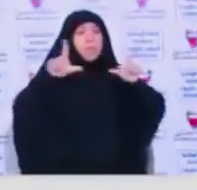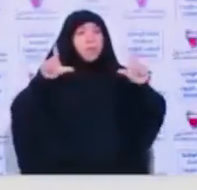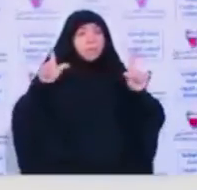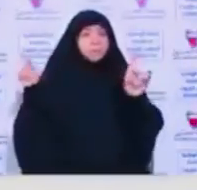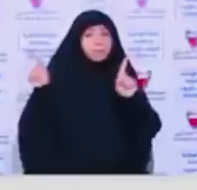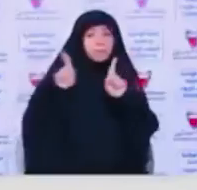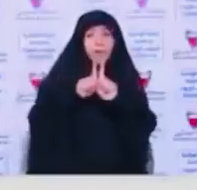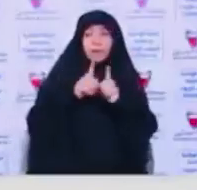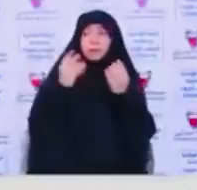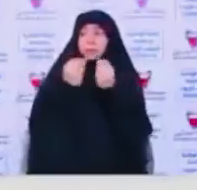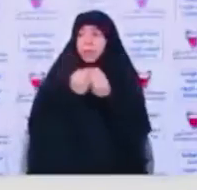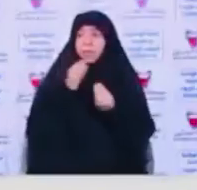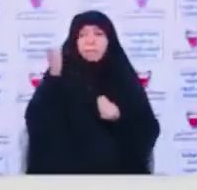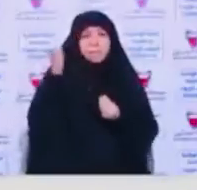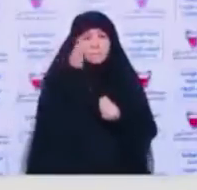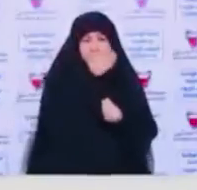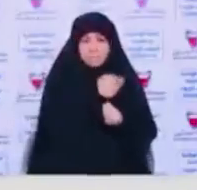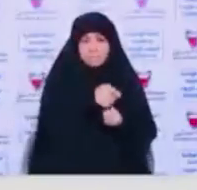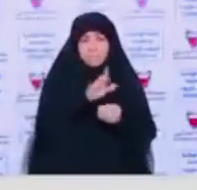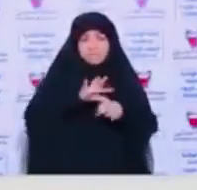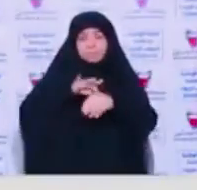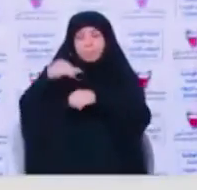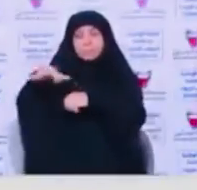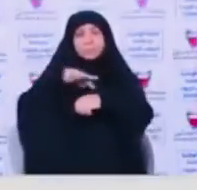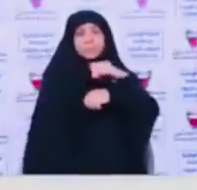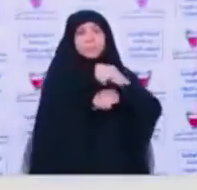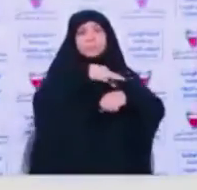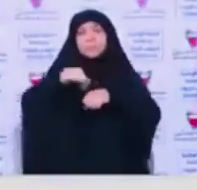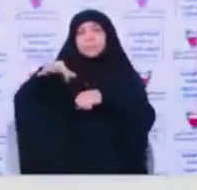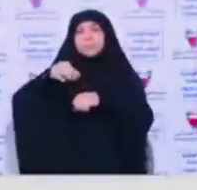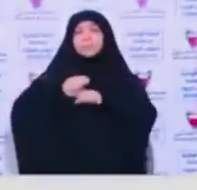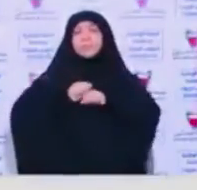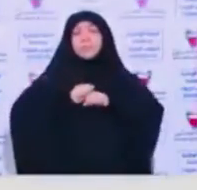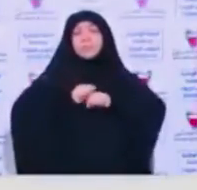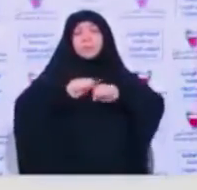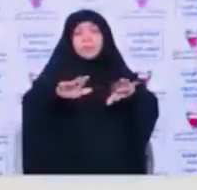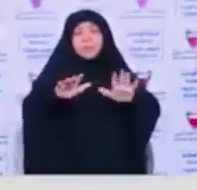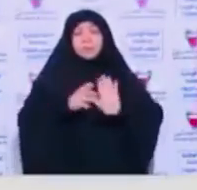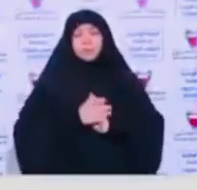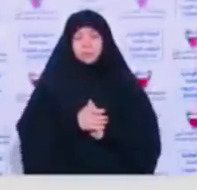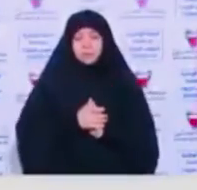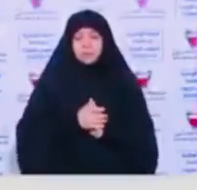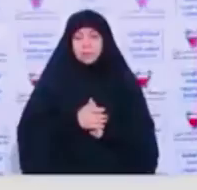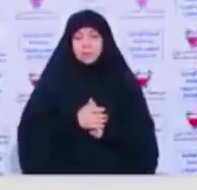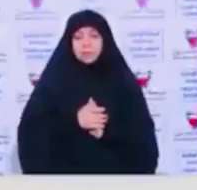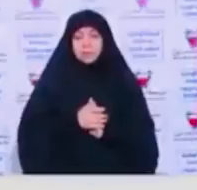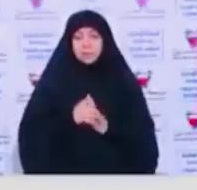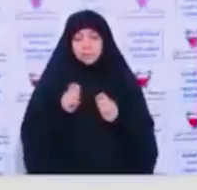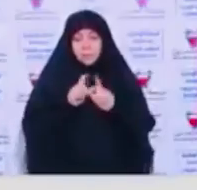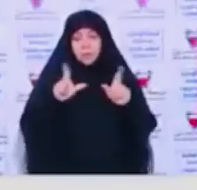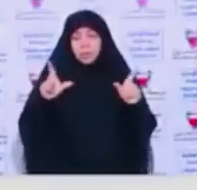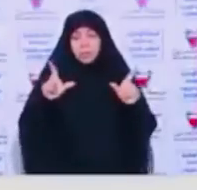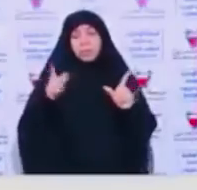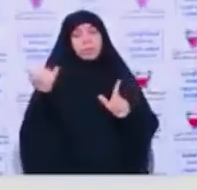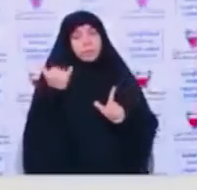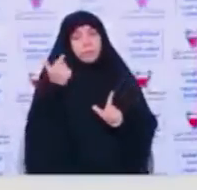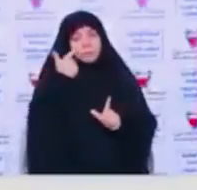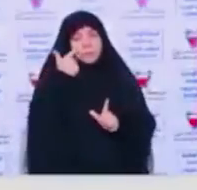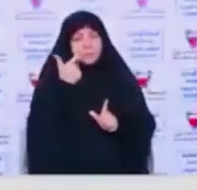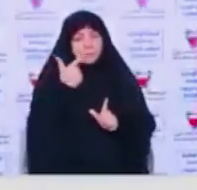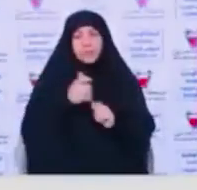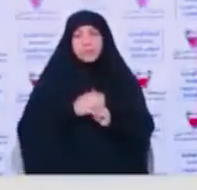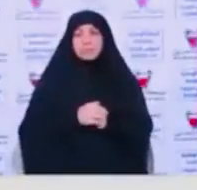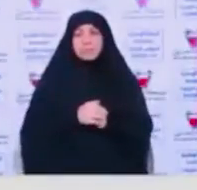الطرق اللي تؤدي إلى نقل الفيروس في المجتمع، خصوصا في مجتمعنا، وخصوصا